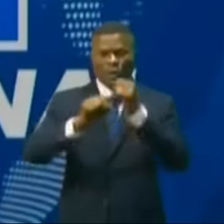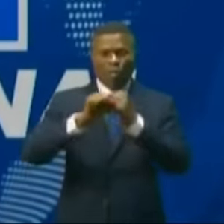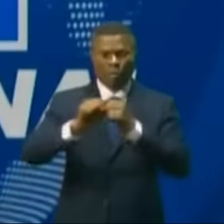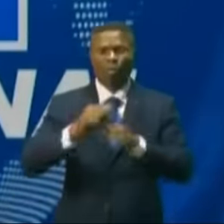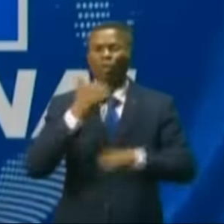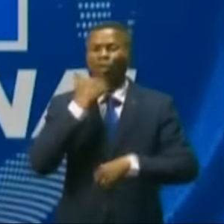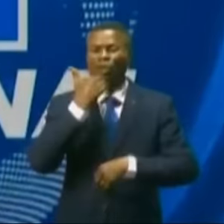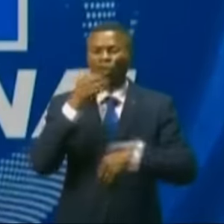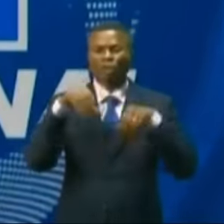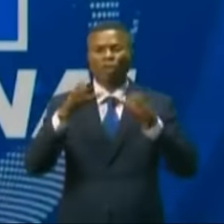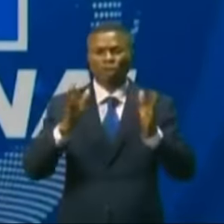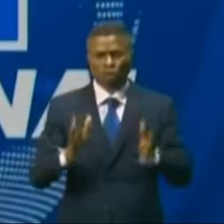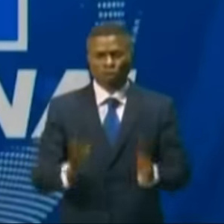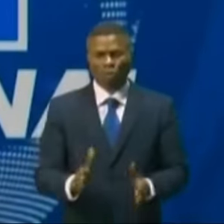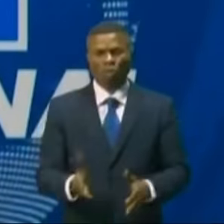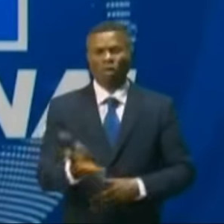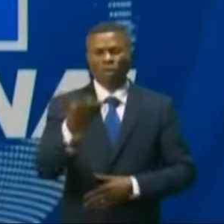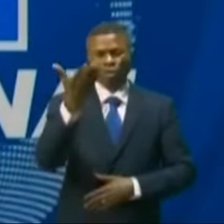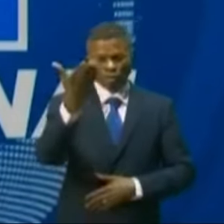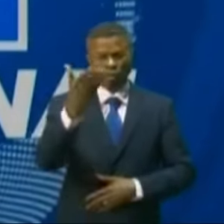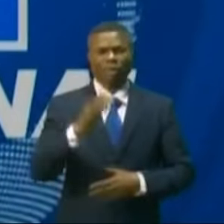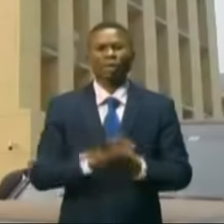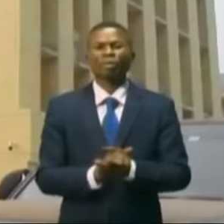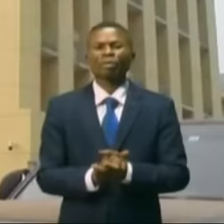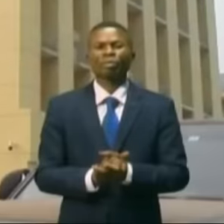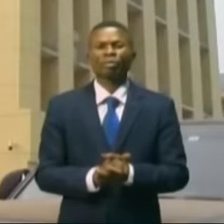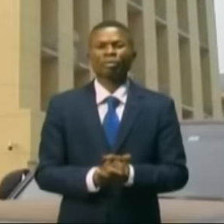d'affaires congolais. On fait le point avec Eddie Tchala.